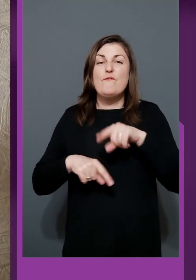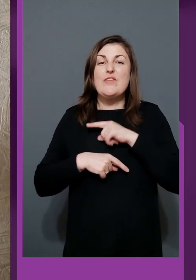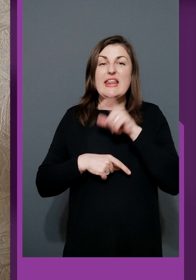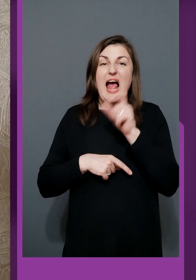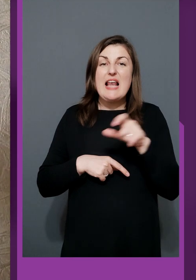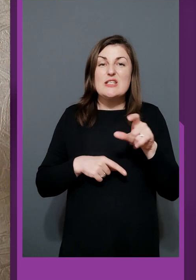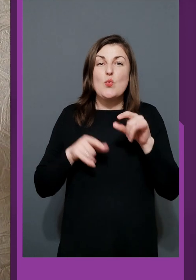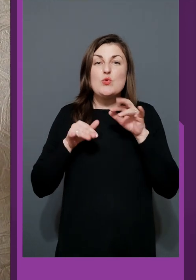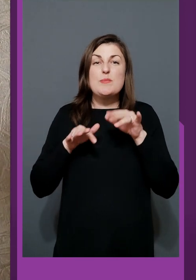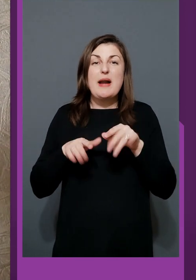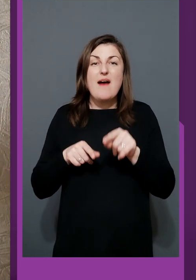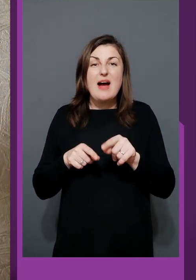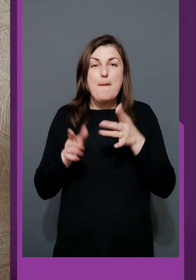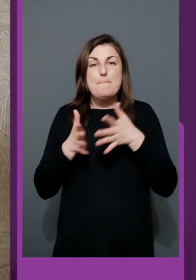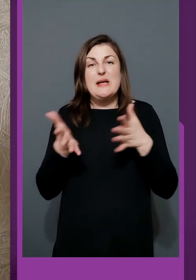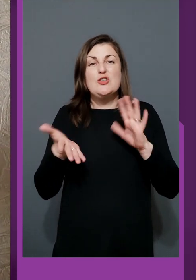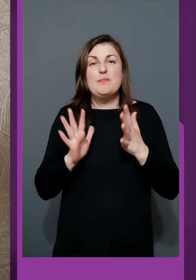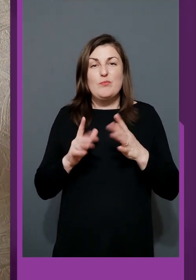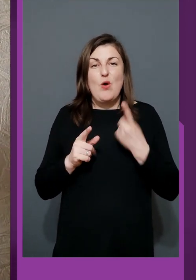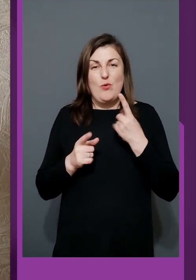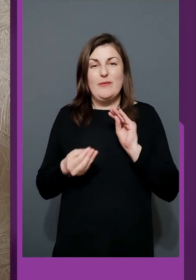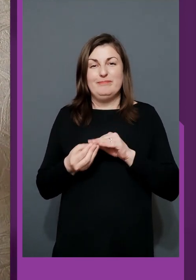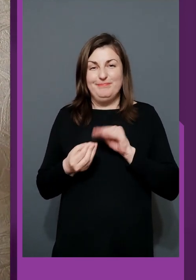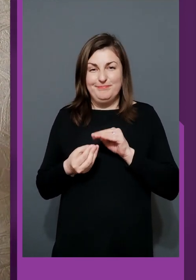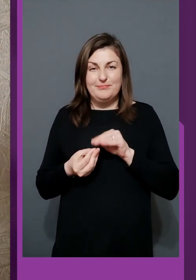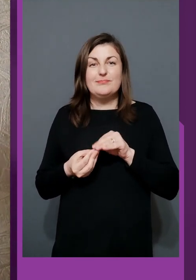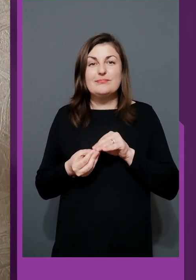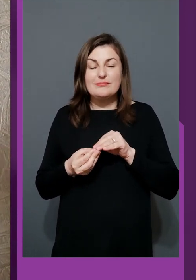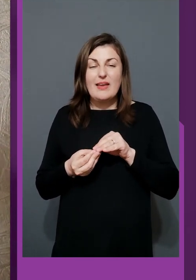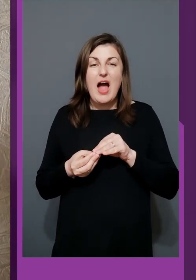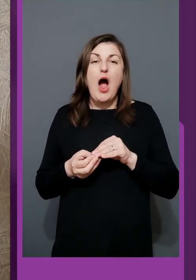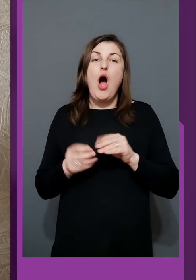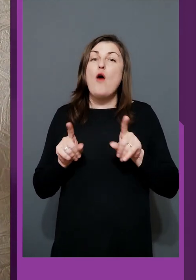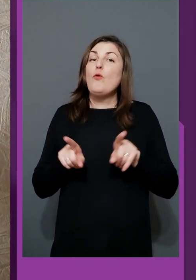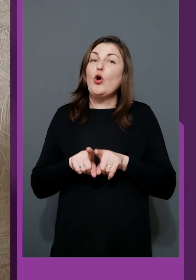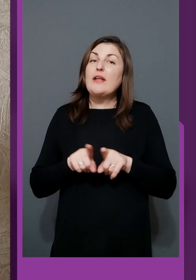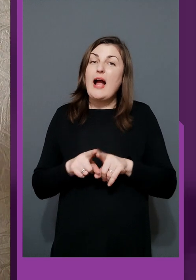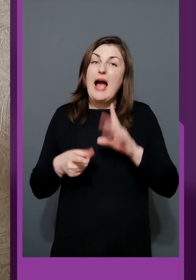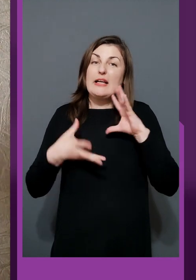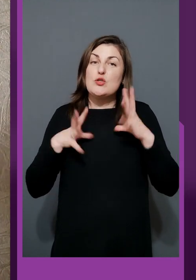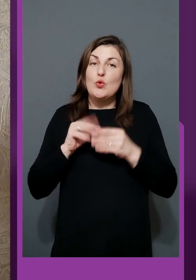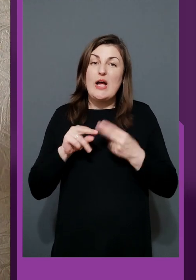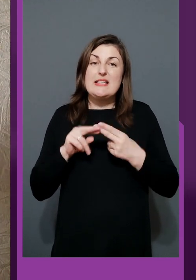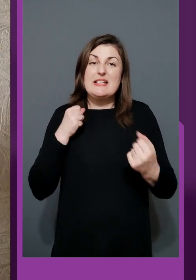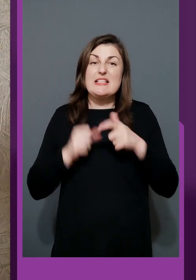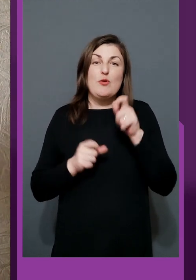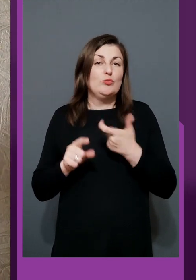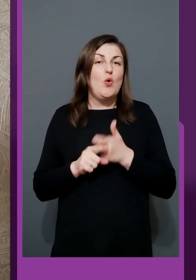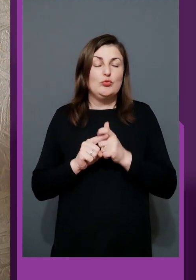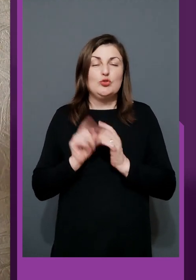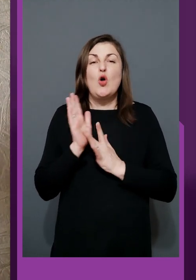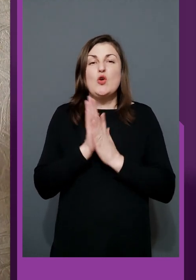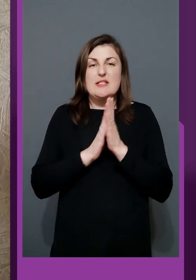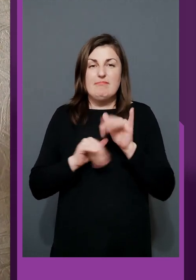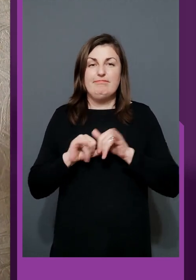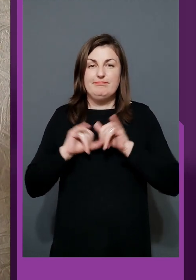фіналісти у вправах більш-менш одні і ті самі однак результати цих спортсменів значно